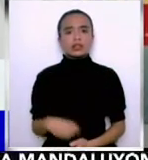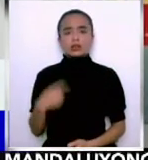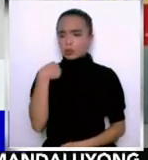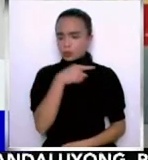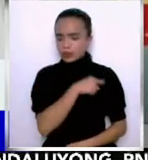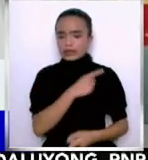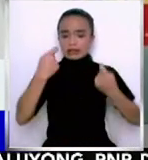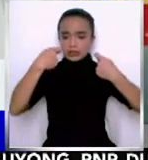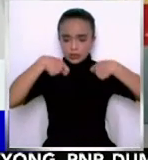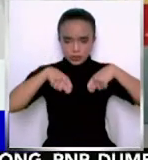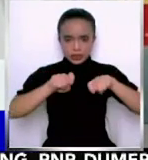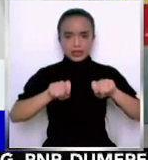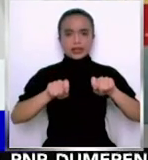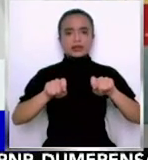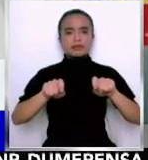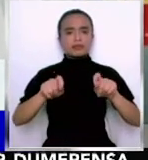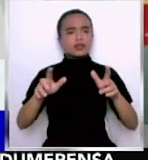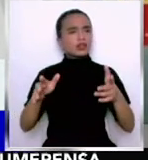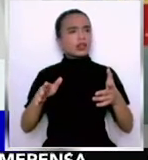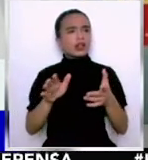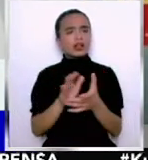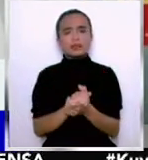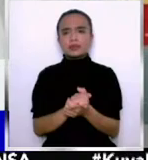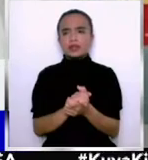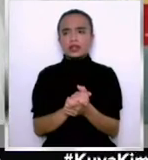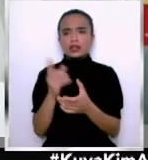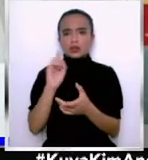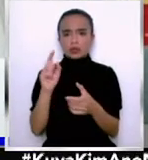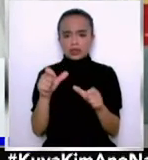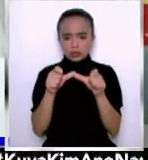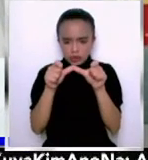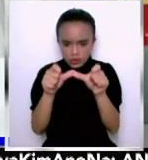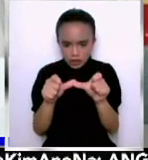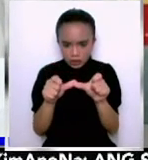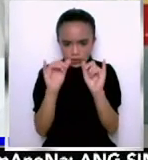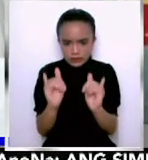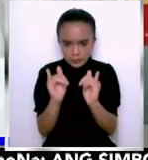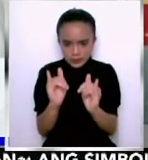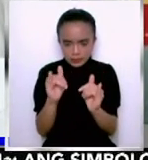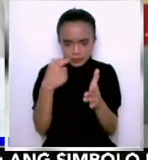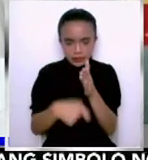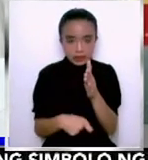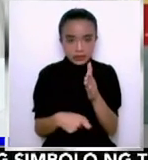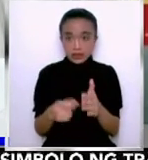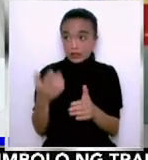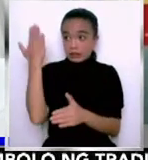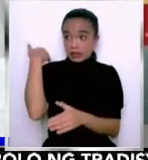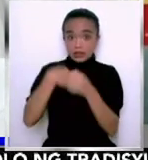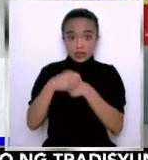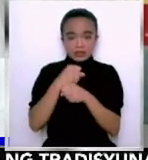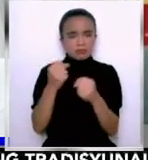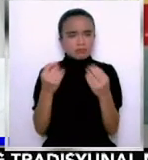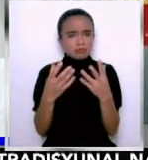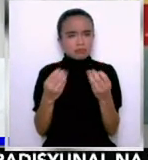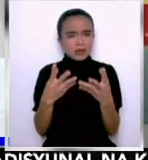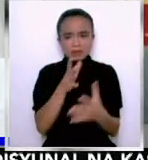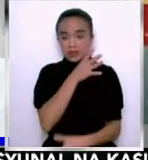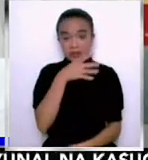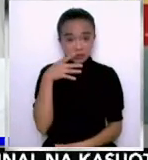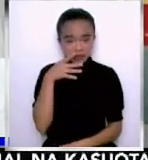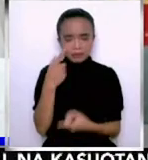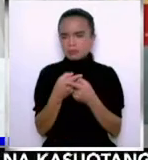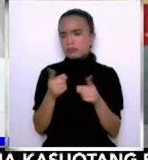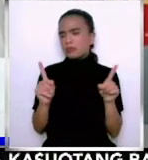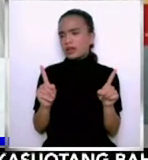possible na stabilize yung price. Last year, marami pong mga farm, meron na pong